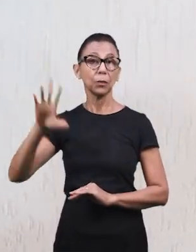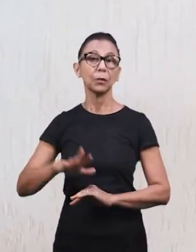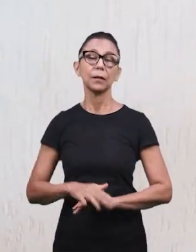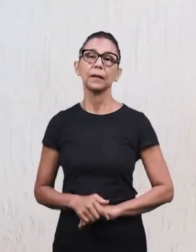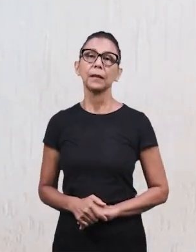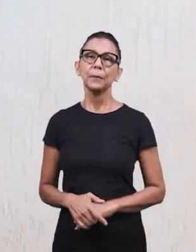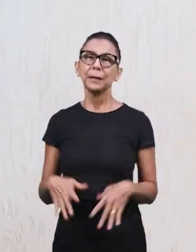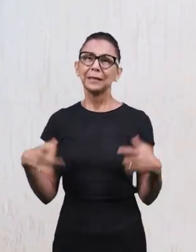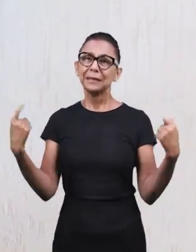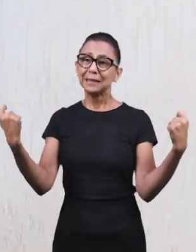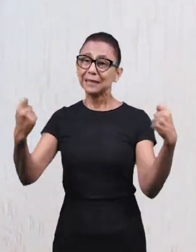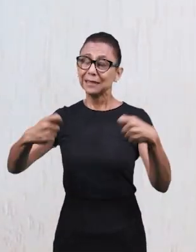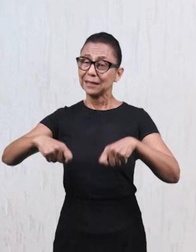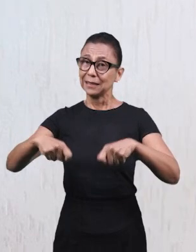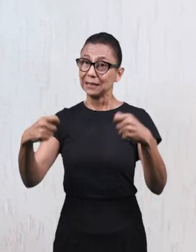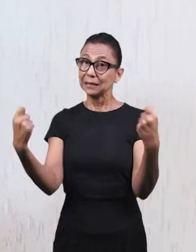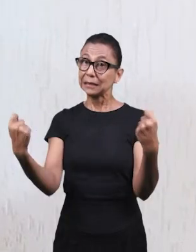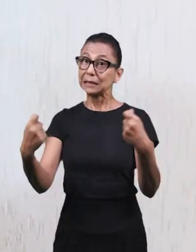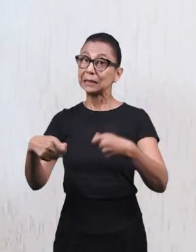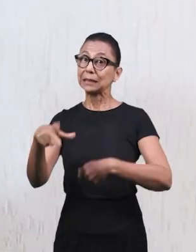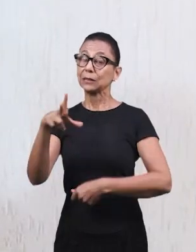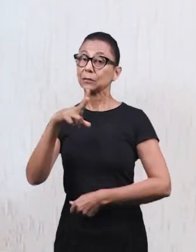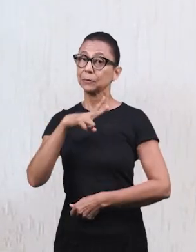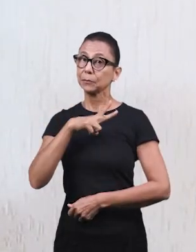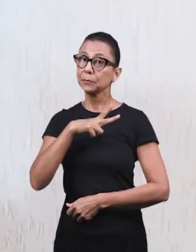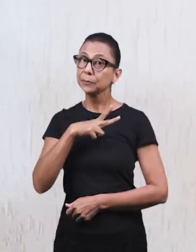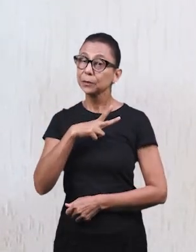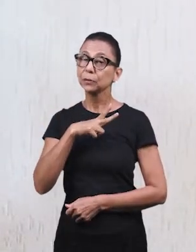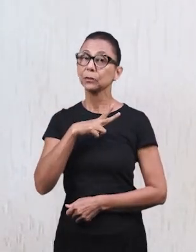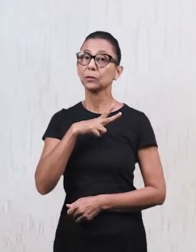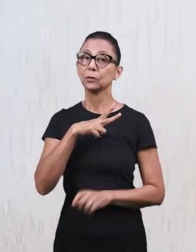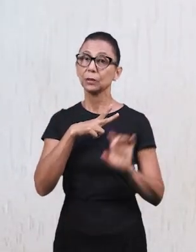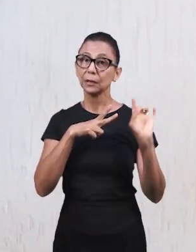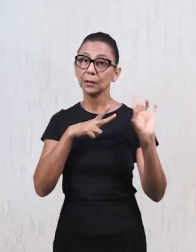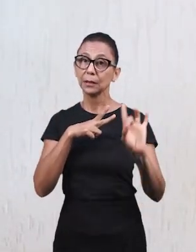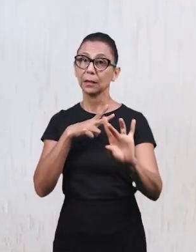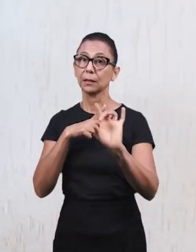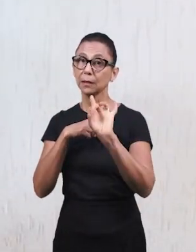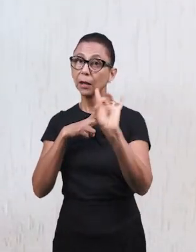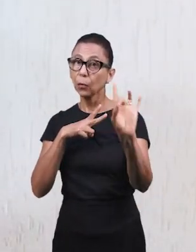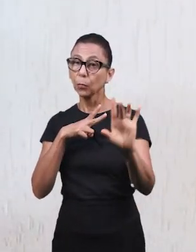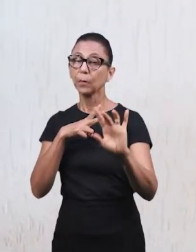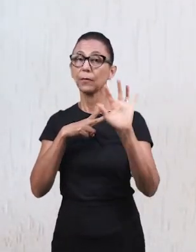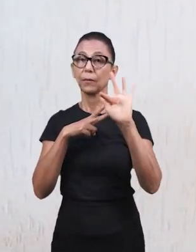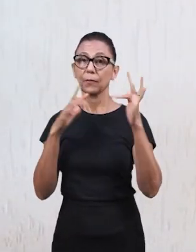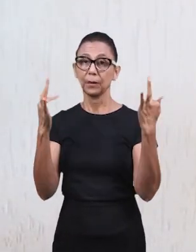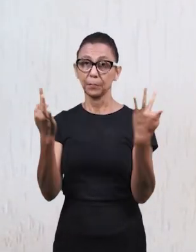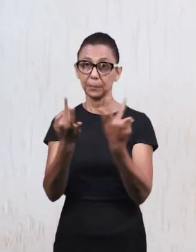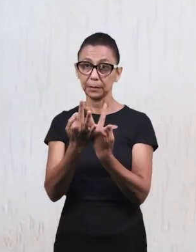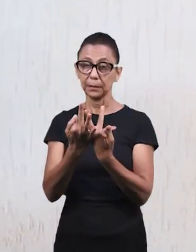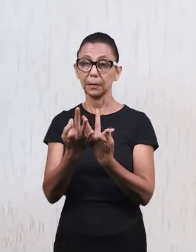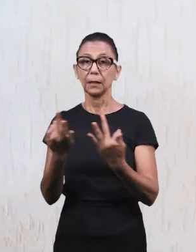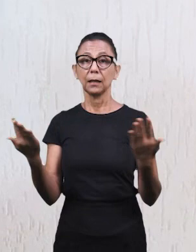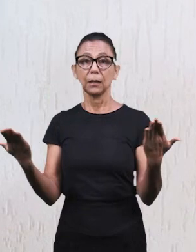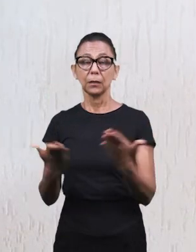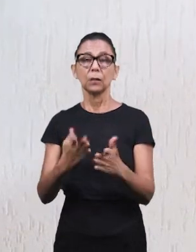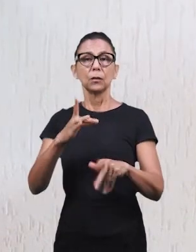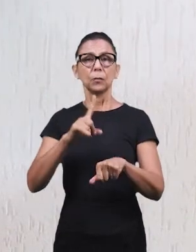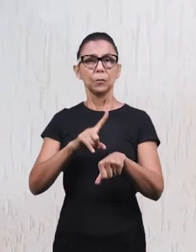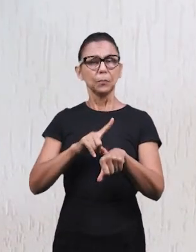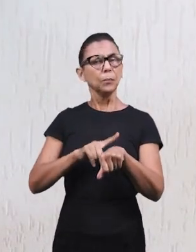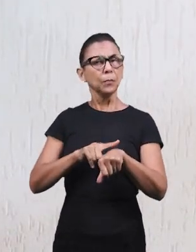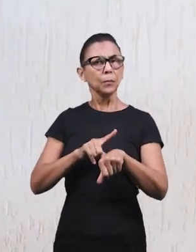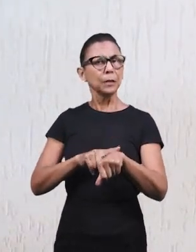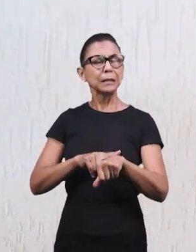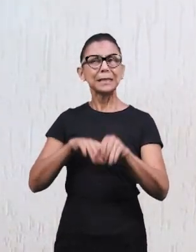ходатайствовали пред Господом о нуждах семейных, о личных вопросах. И